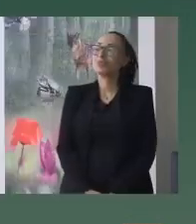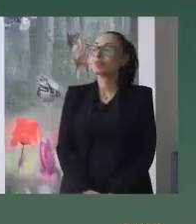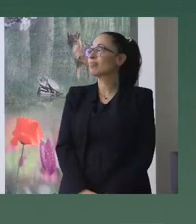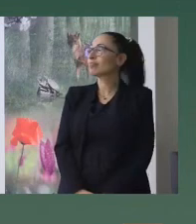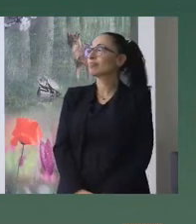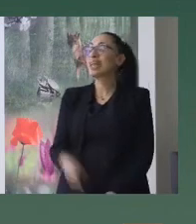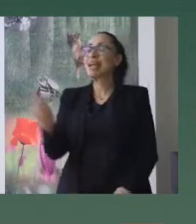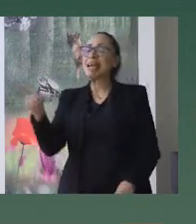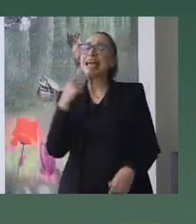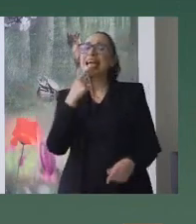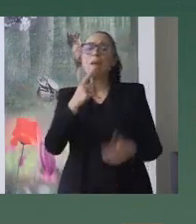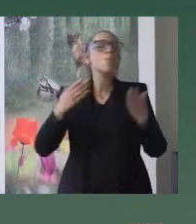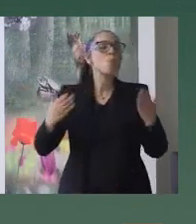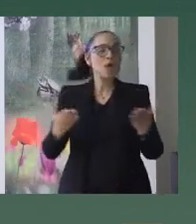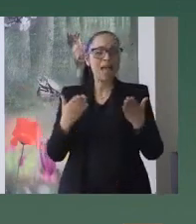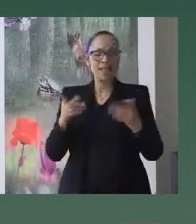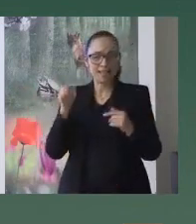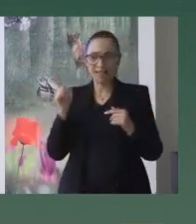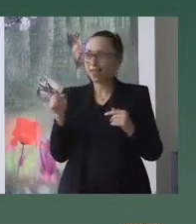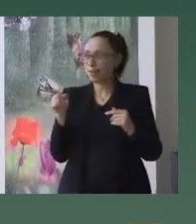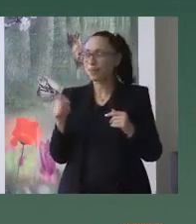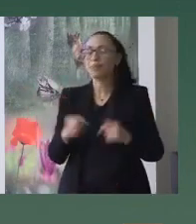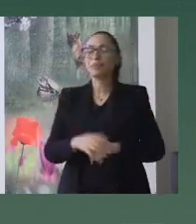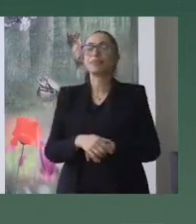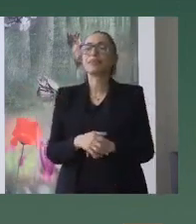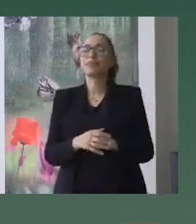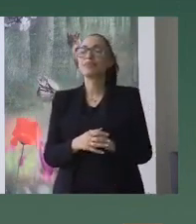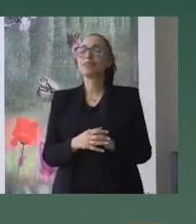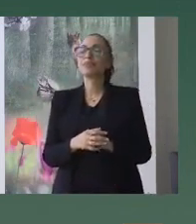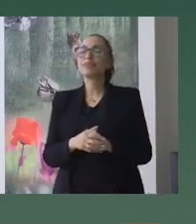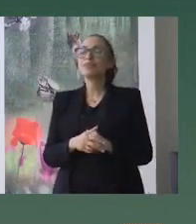Να πω κάτι πάνω σε αυτό, επειδή ο Κώστας...